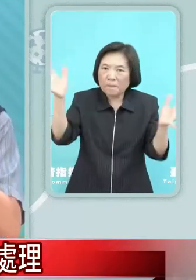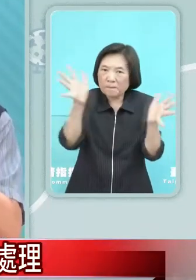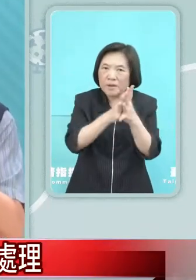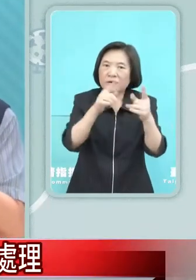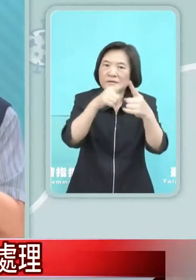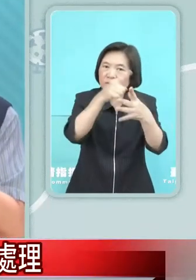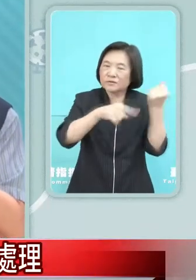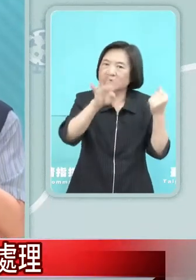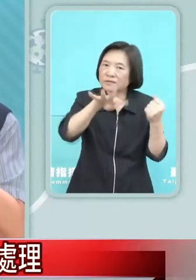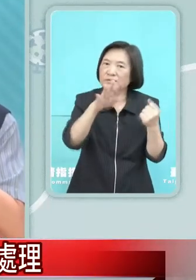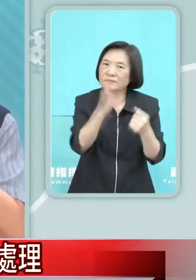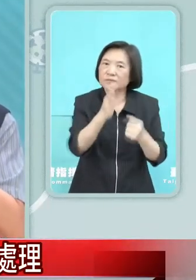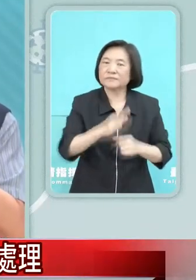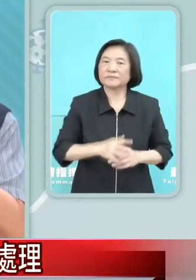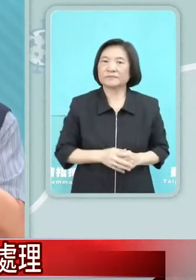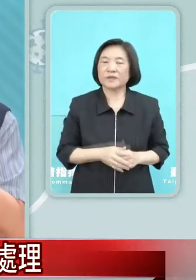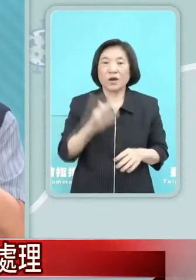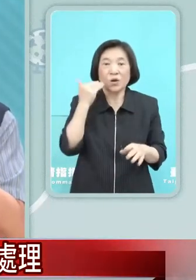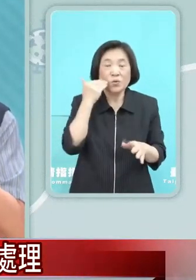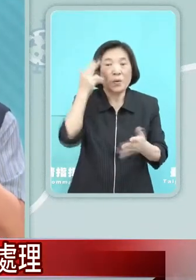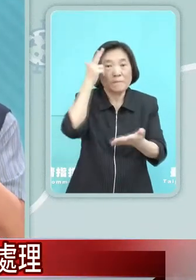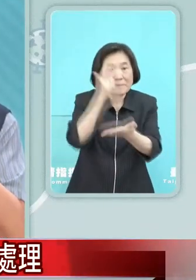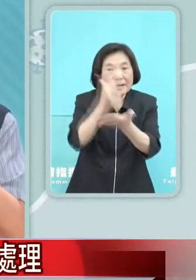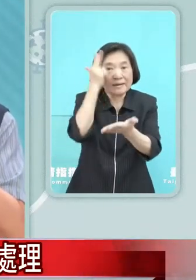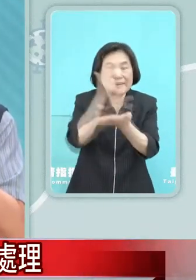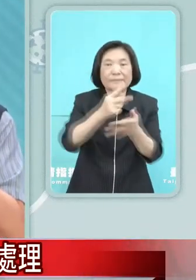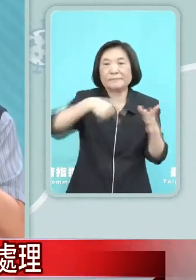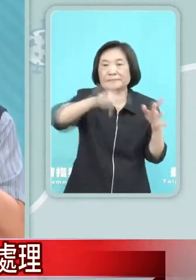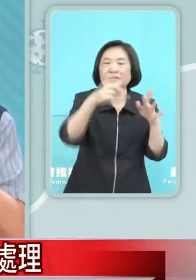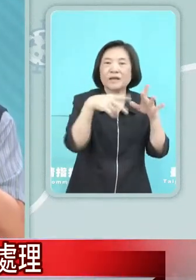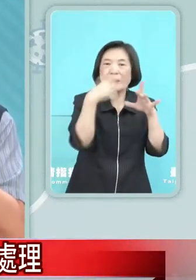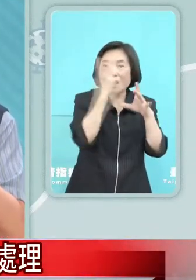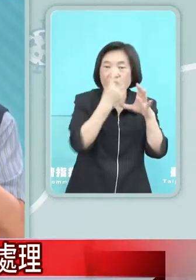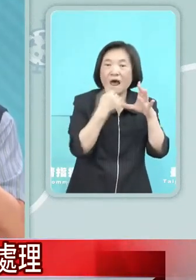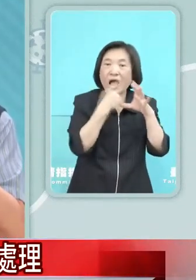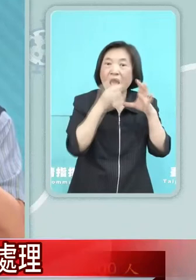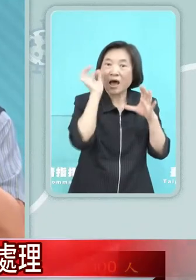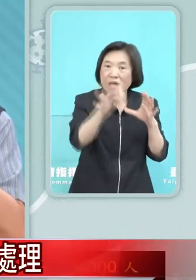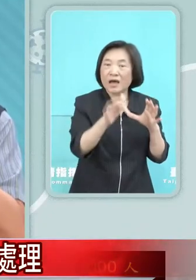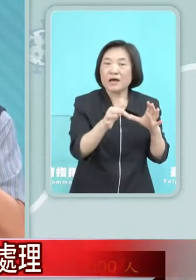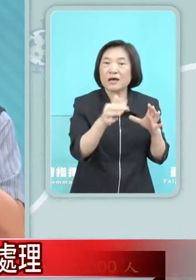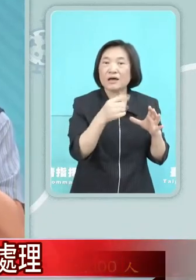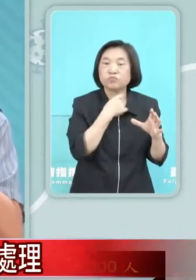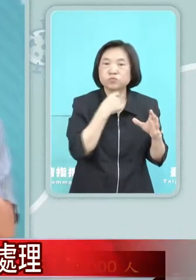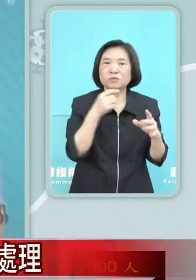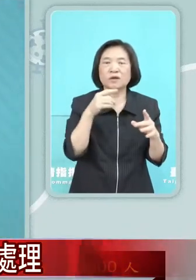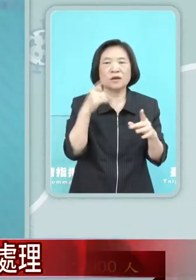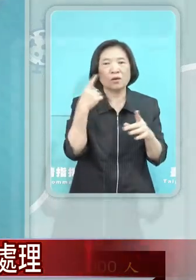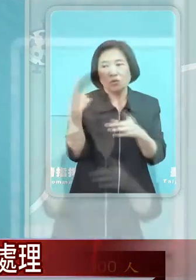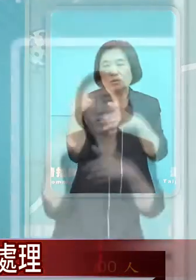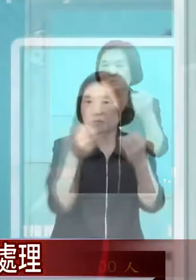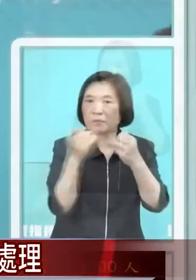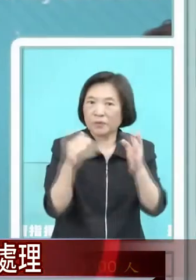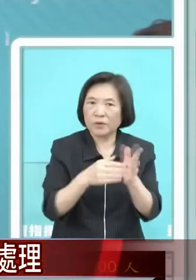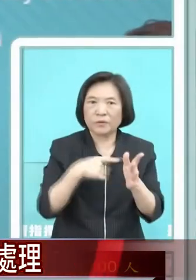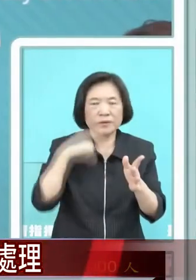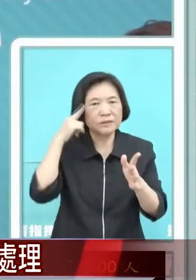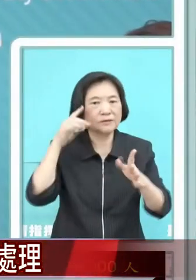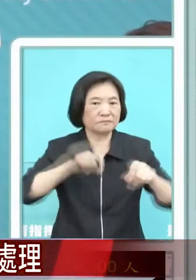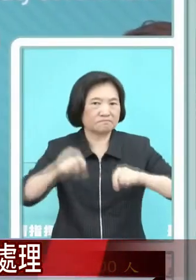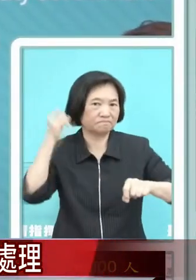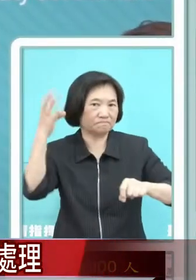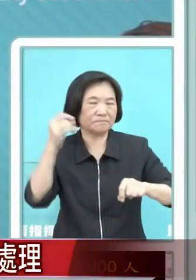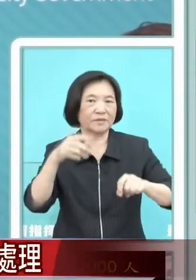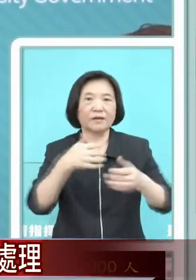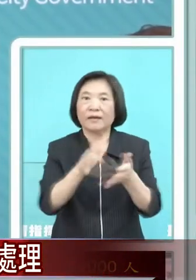人，如果要每个礼拜做快筛，那不如我们昨天讨论完以后，我们有个新的战术，干